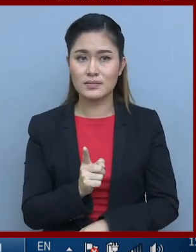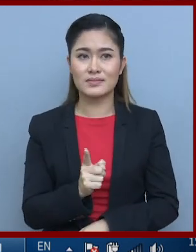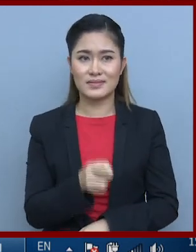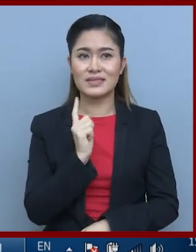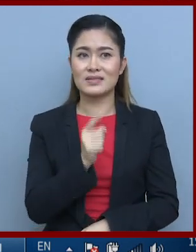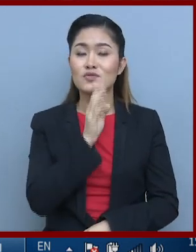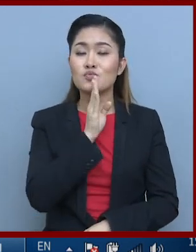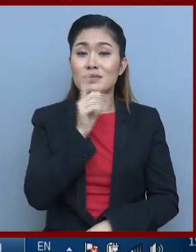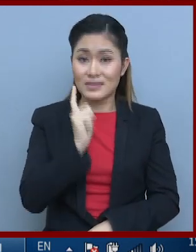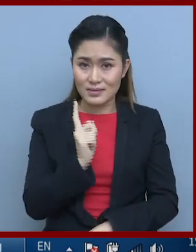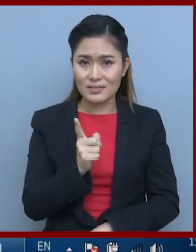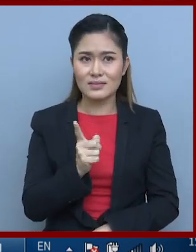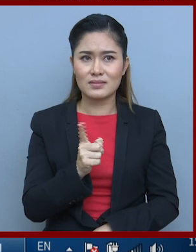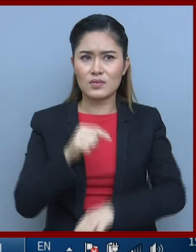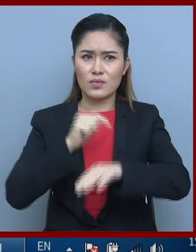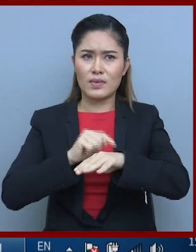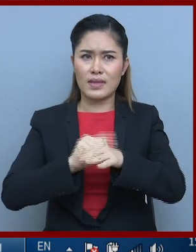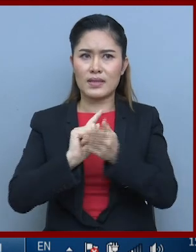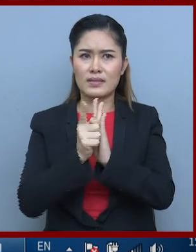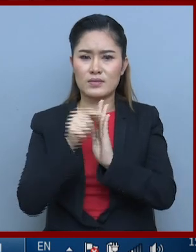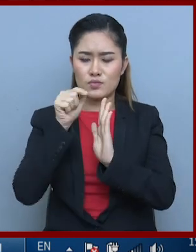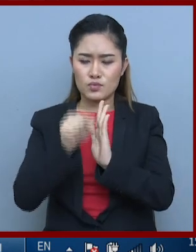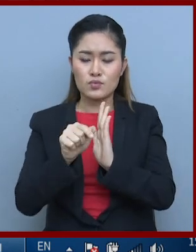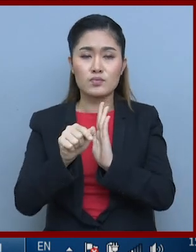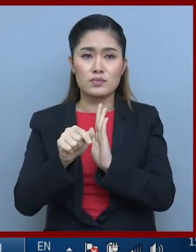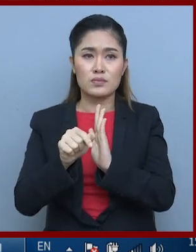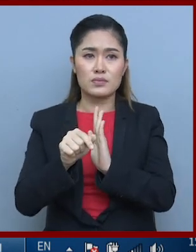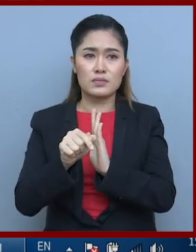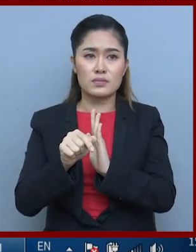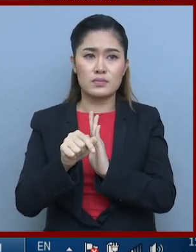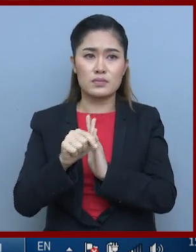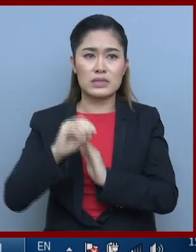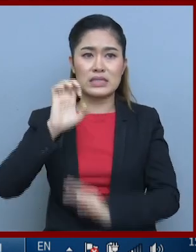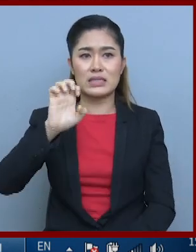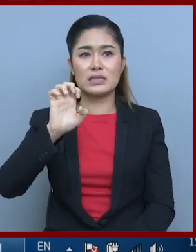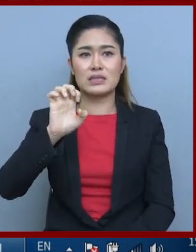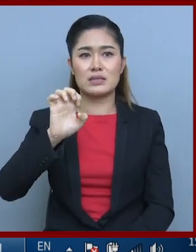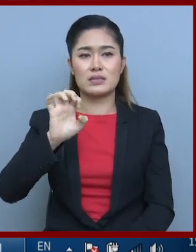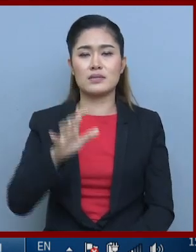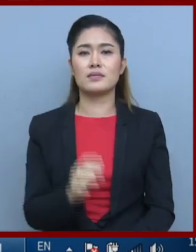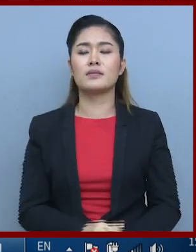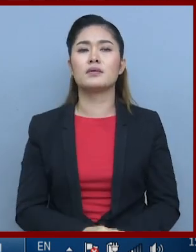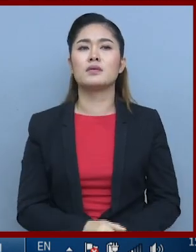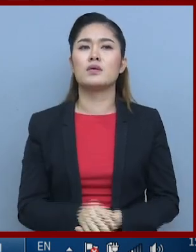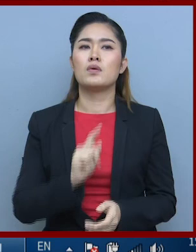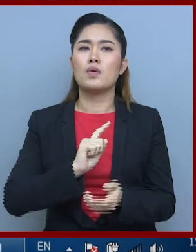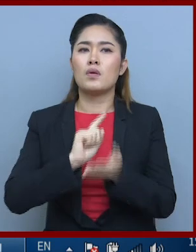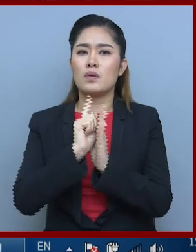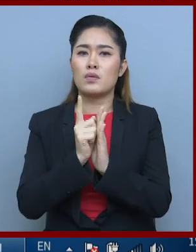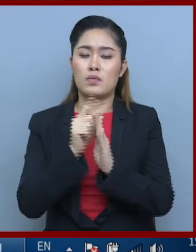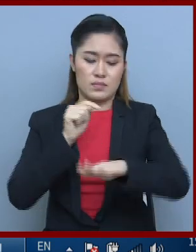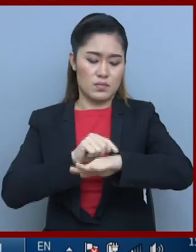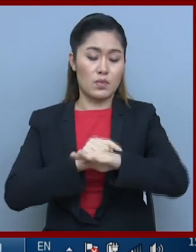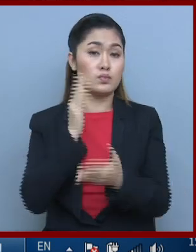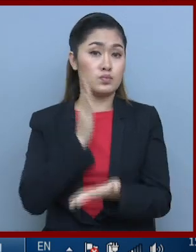ครับทามเมอร์1 dot enable เท่ากับ false เป็นการหยุดงานทามเมอร์ซ